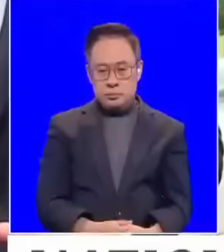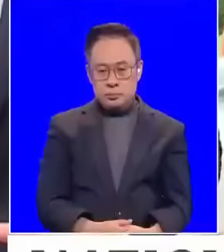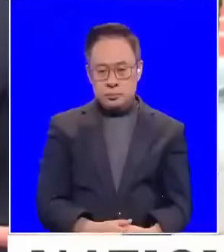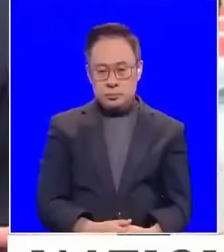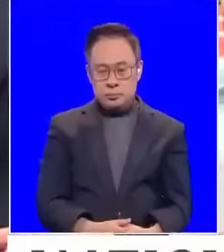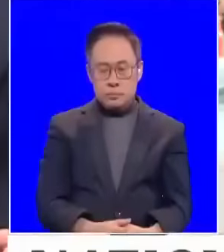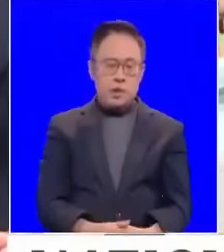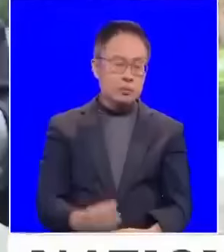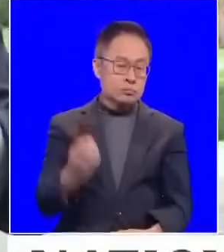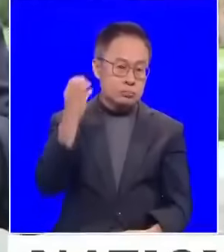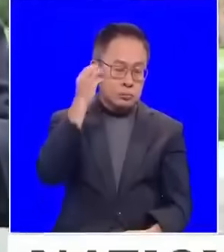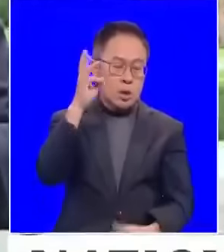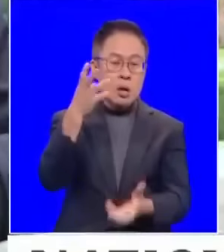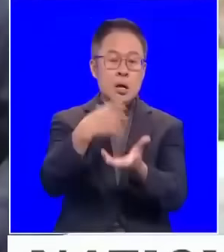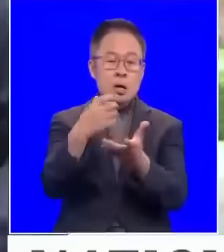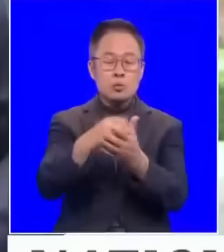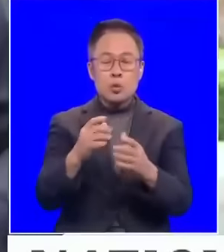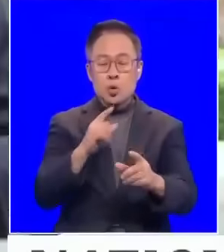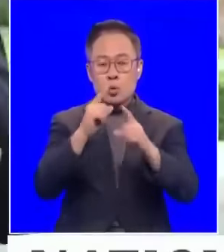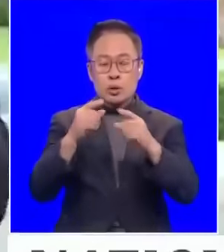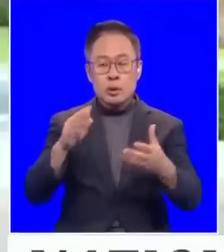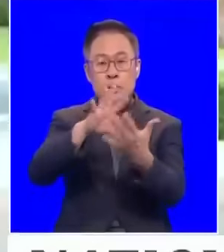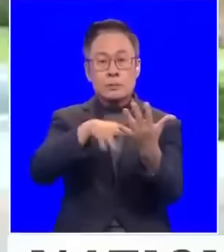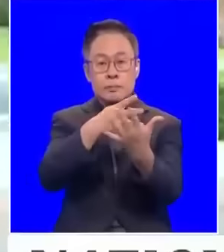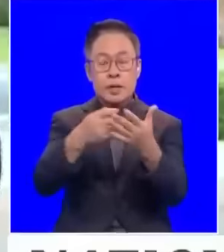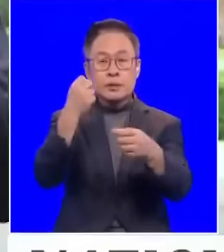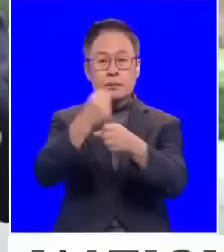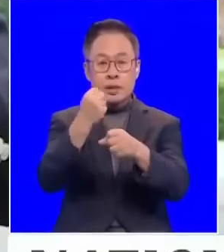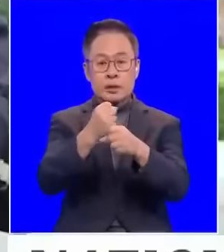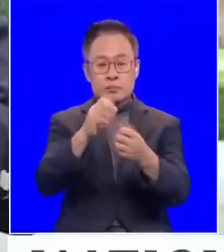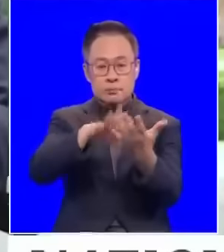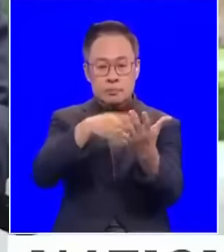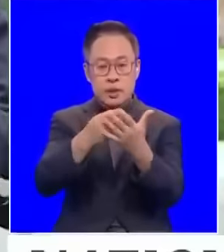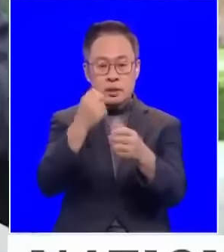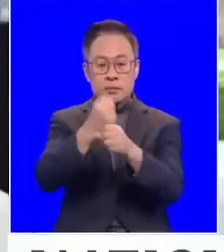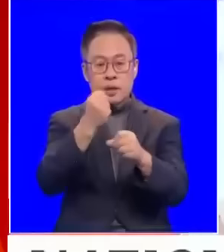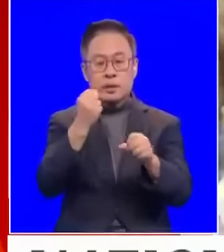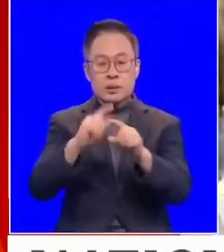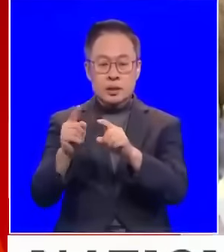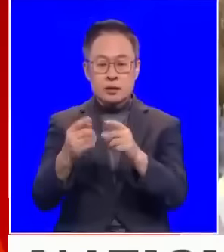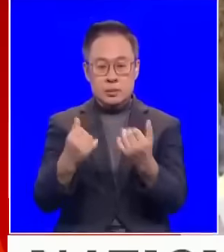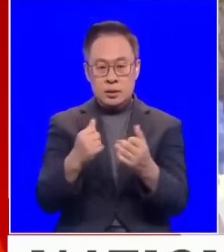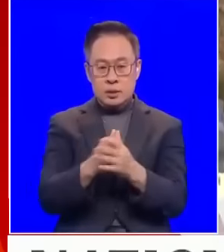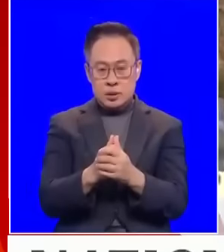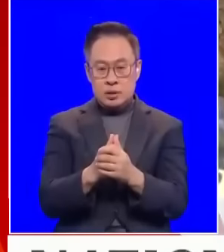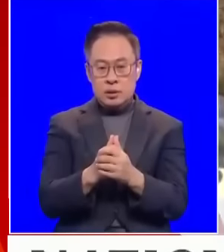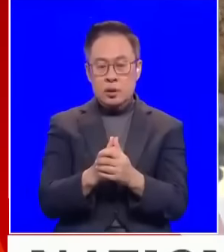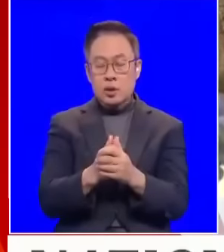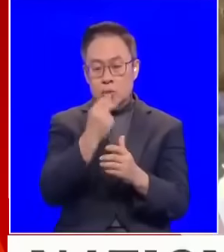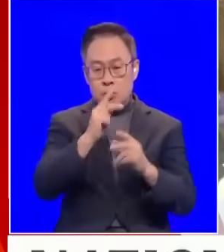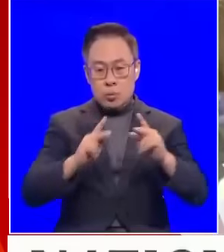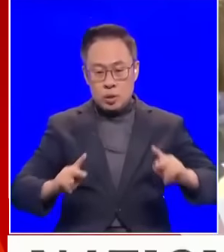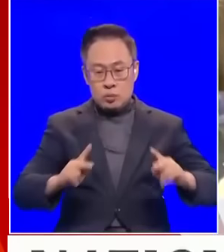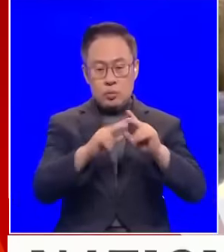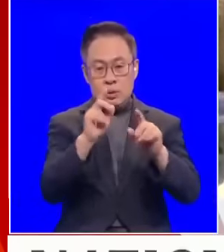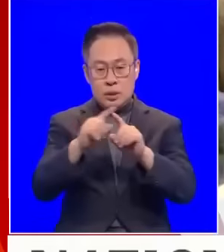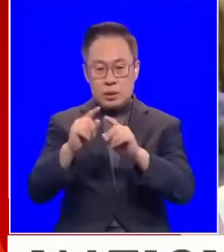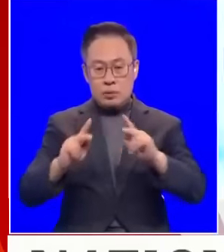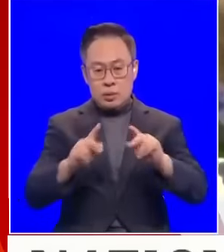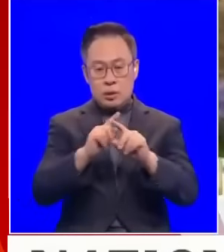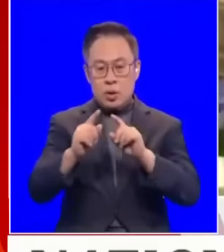างๆหลังจากนี้นะคะจะมีการพูดคุยกันโดยตรงแล้วก็มีการหารือถึงภารกิจของแต่ละกระทรวงกับนายกรัฐมนตรีเพื่อที่จะ